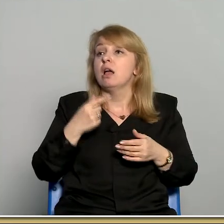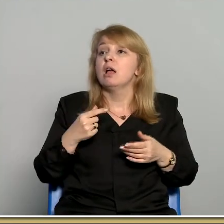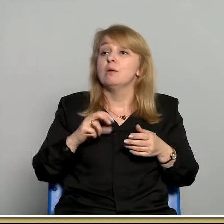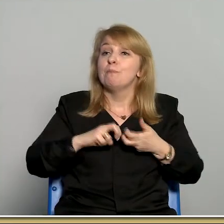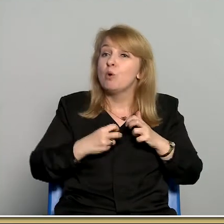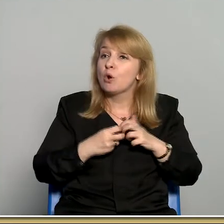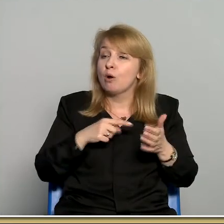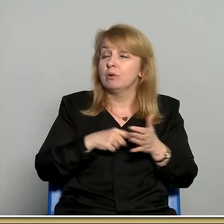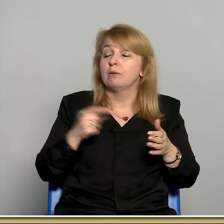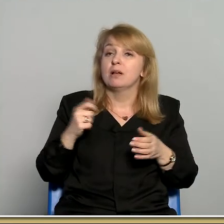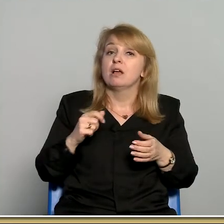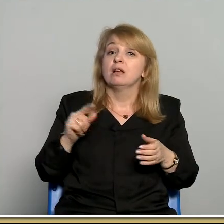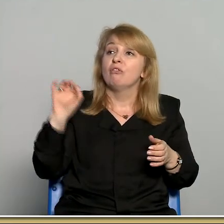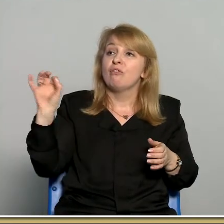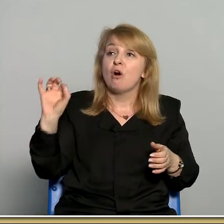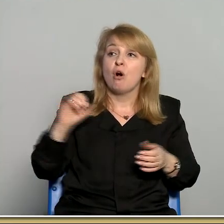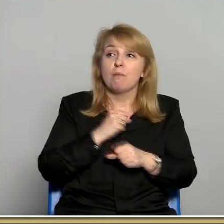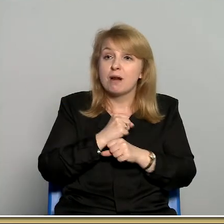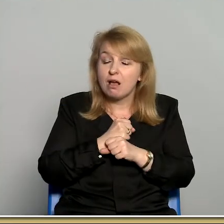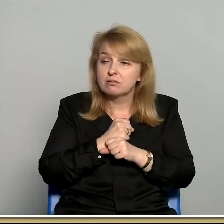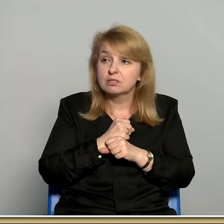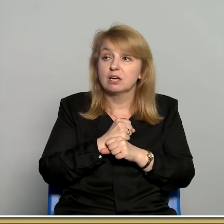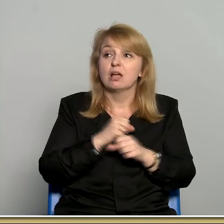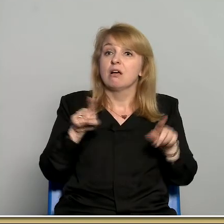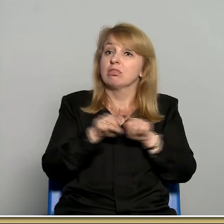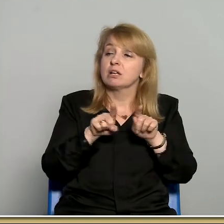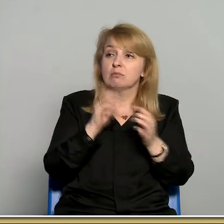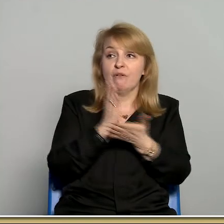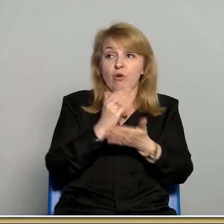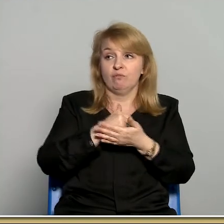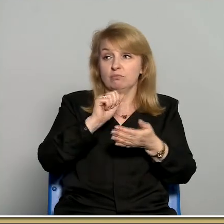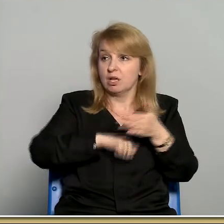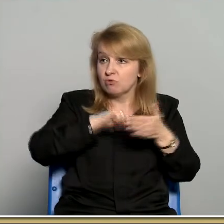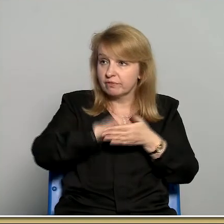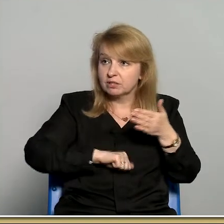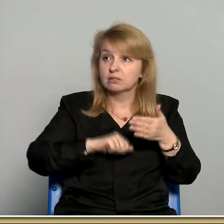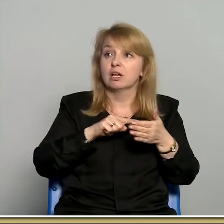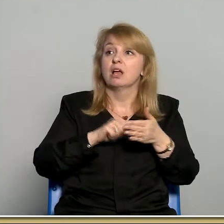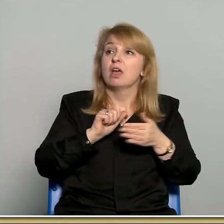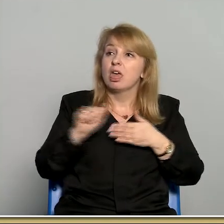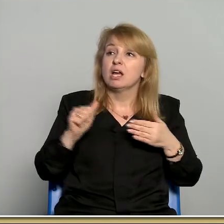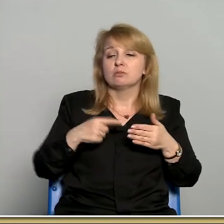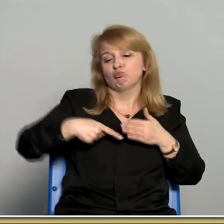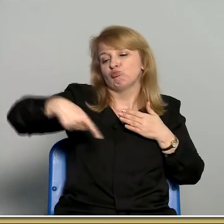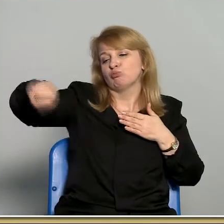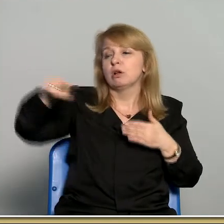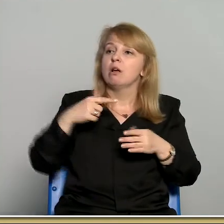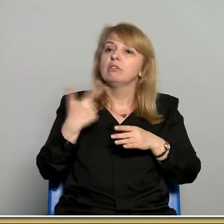zasobów pracy również na terenie województwa mazowieckiego, może nie w perspektywie do roku 2020,